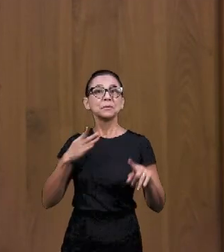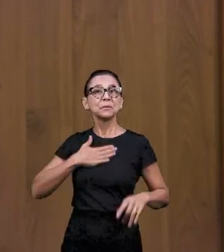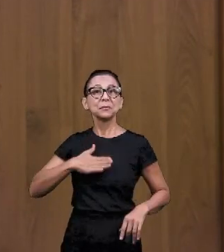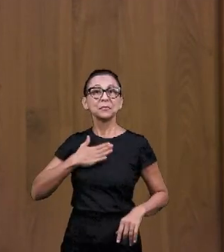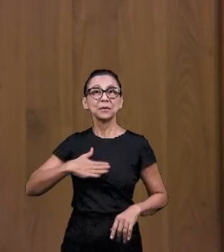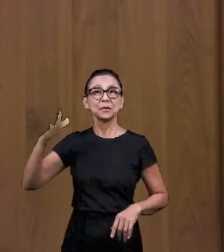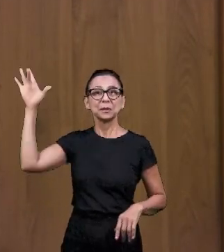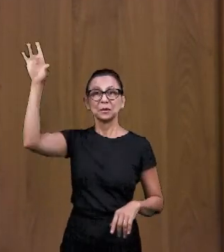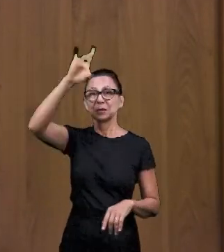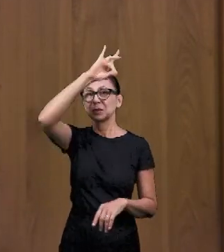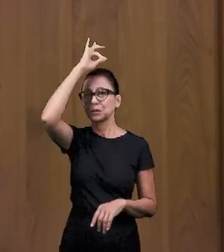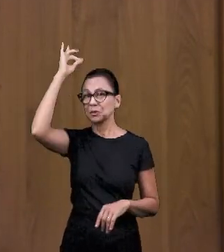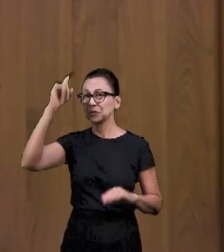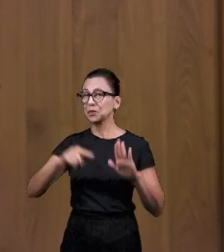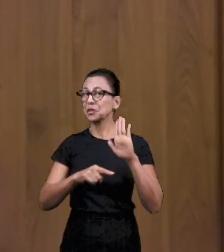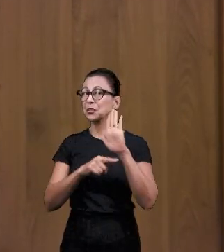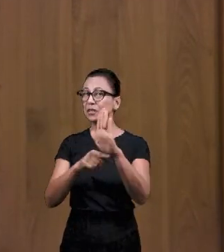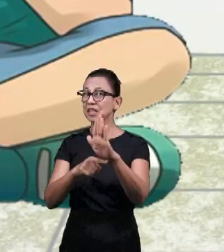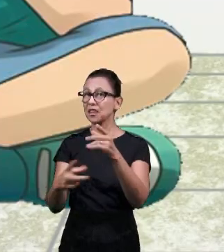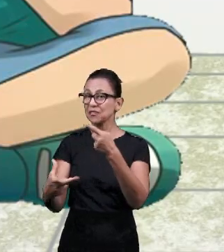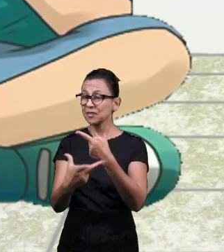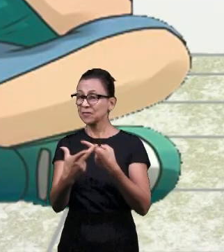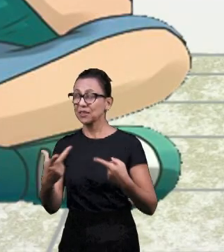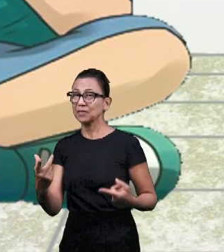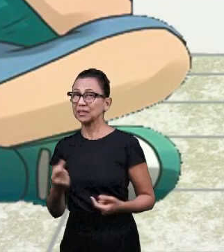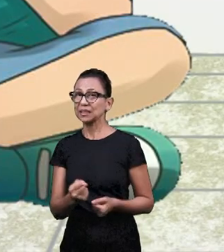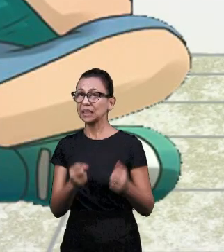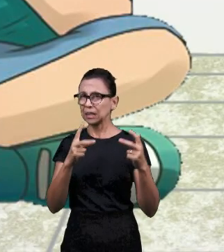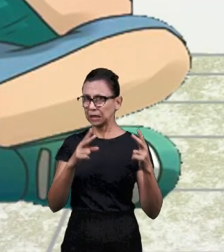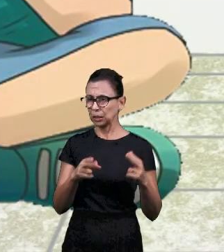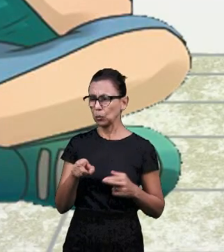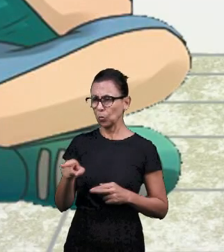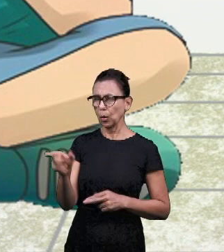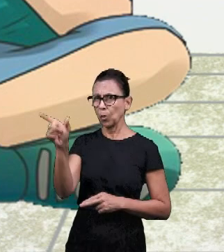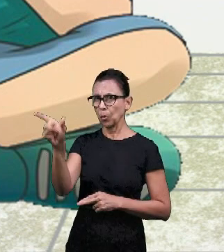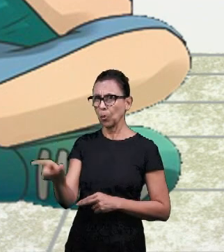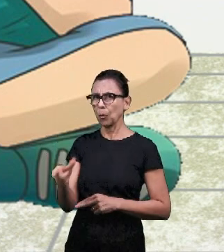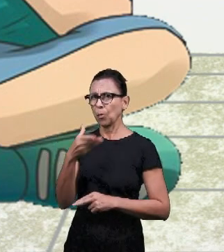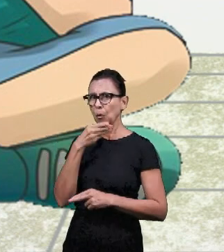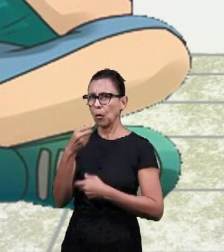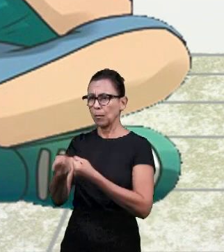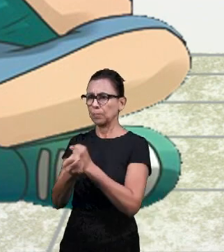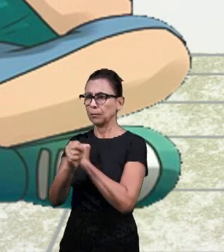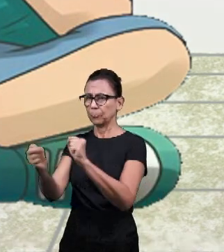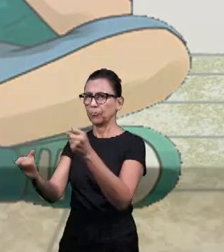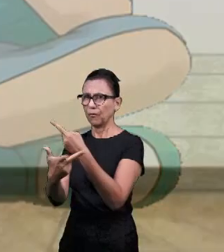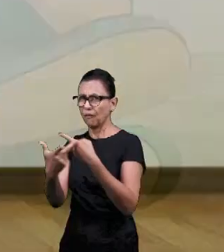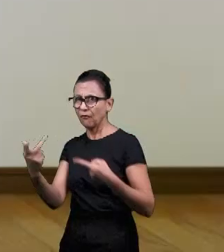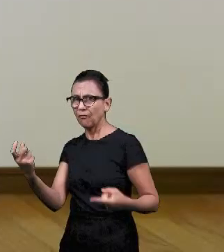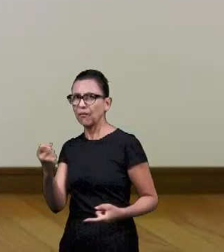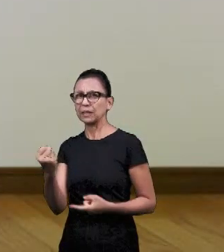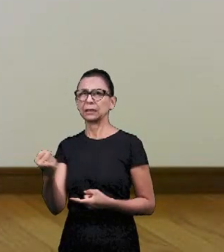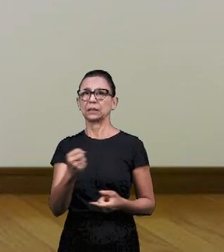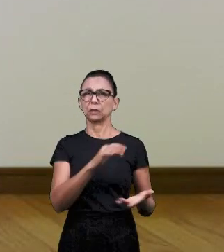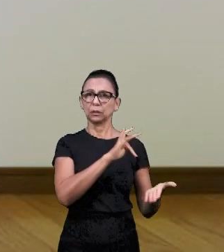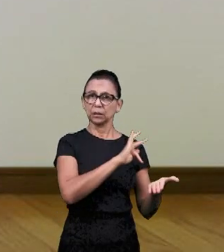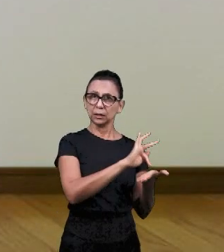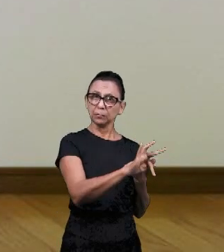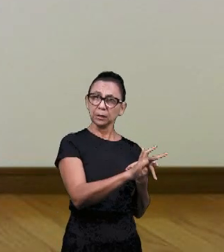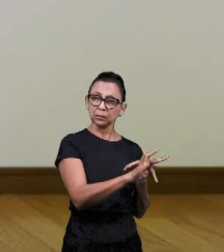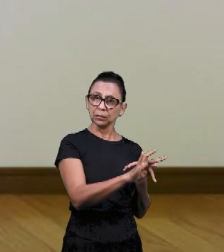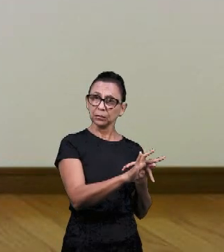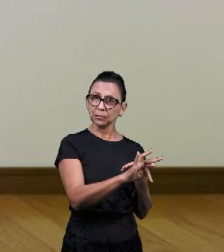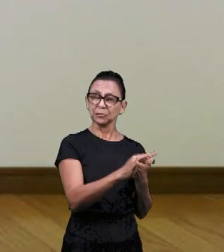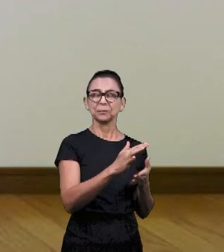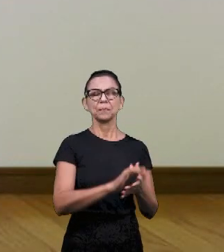ton cœur, tel comme il a fait avec Samson. Et avec l'Esprit de Dieu dans ta vie, tu seras vainqueur. Comment vaincre ce